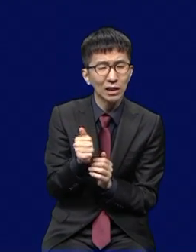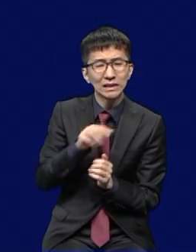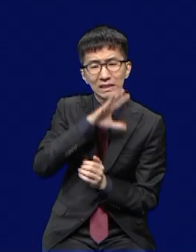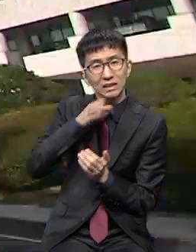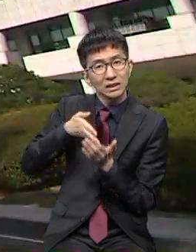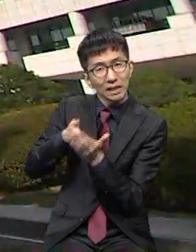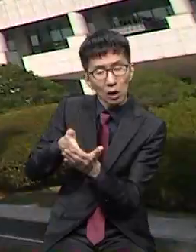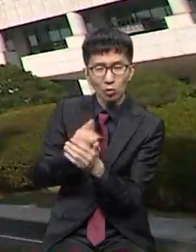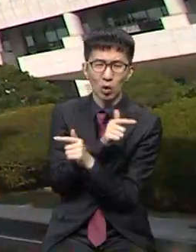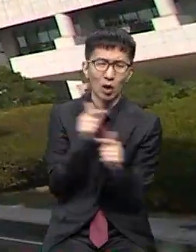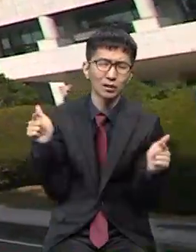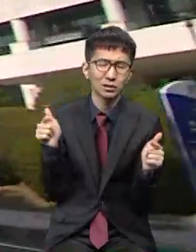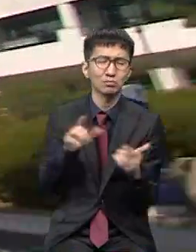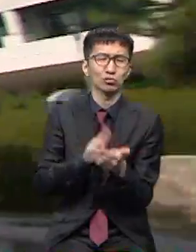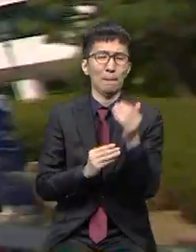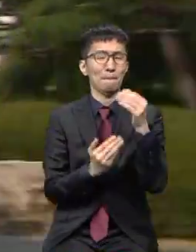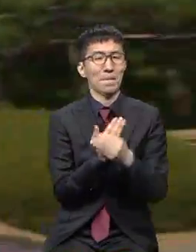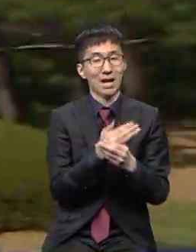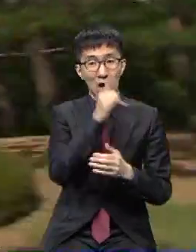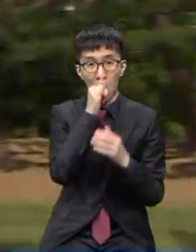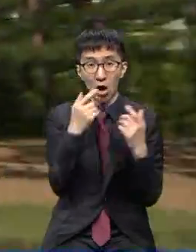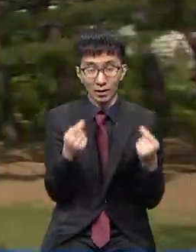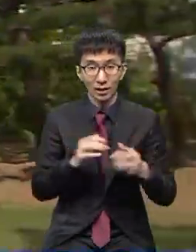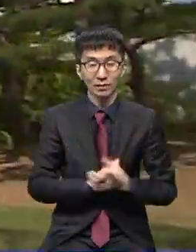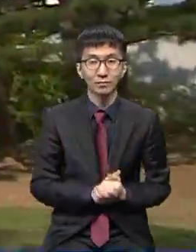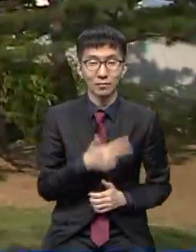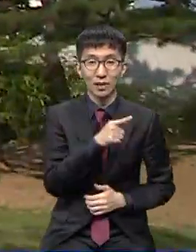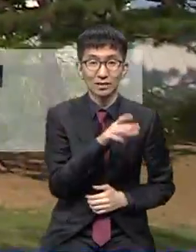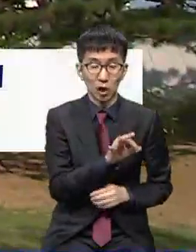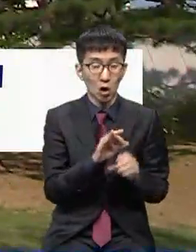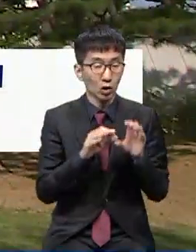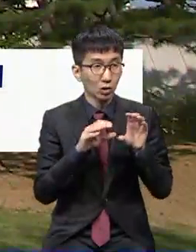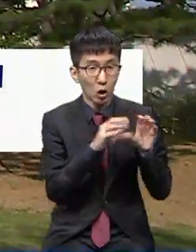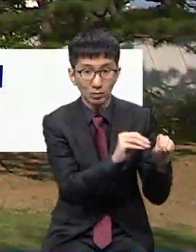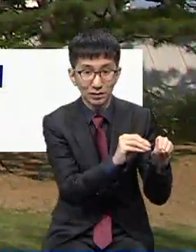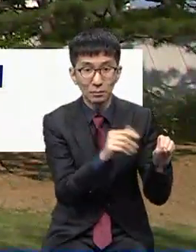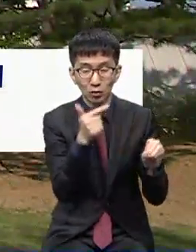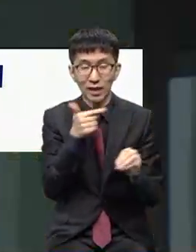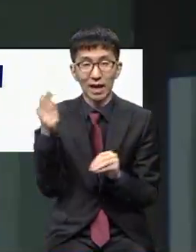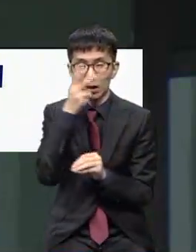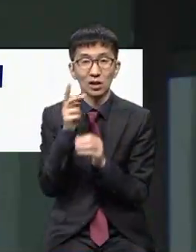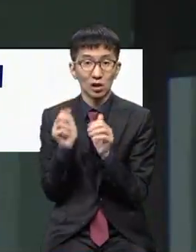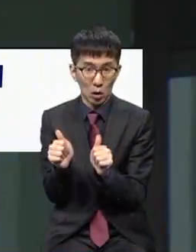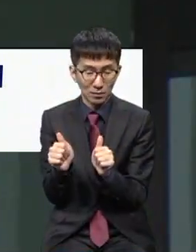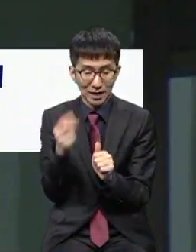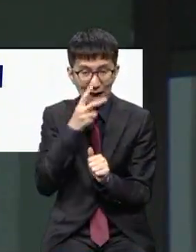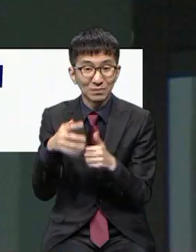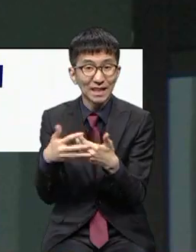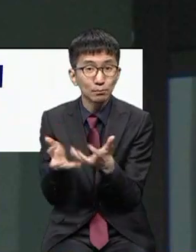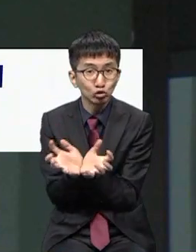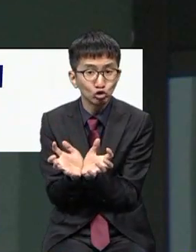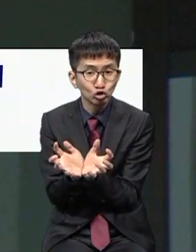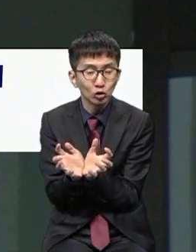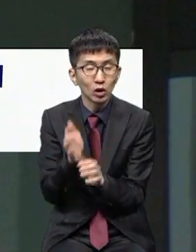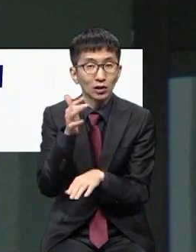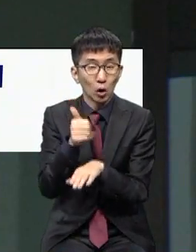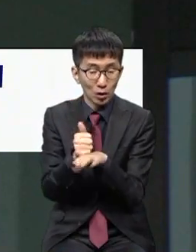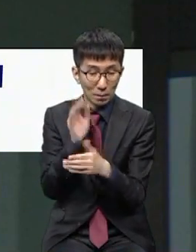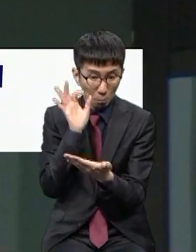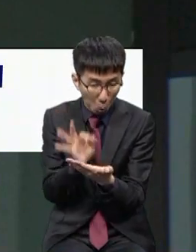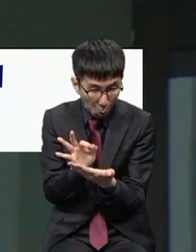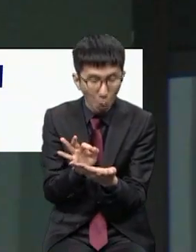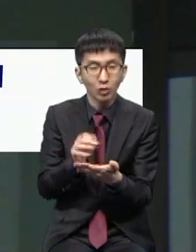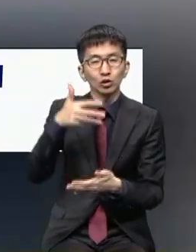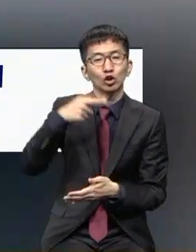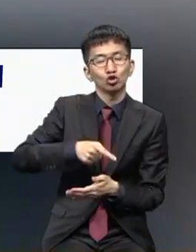덧붙였습니다. 대검이 요청한 정 차장검사 직무 배제는 대검 감찰부 조사 결과를 보고 판단하겠다는 게 추 장관의